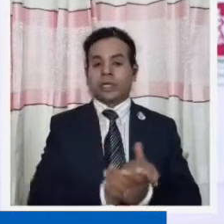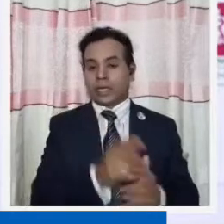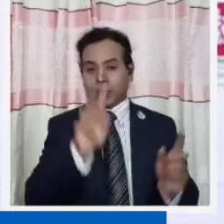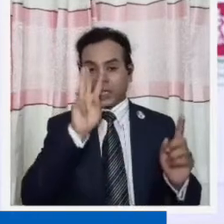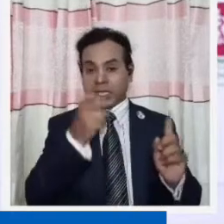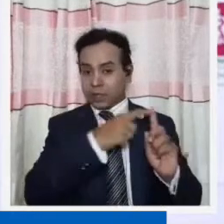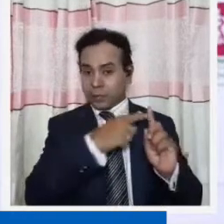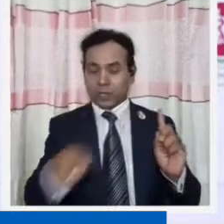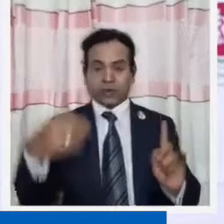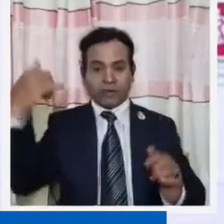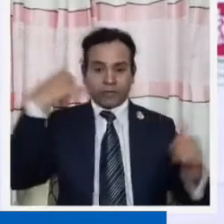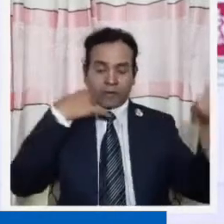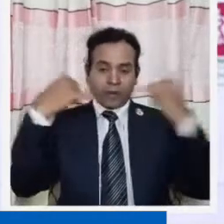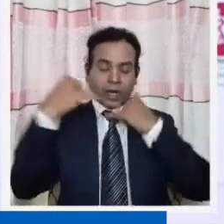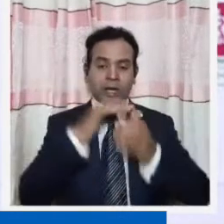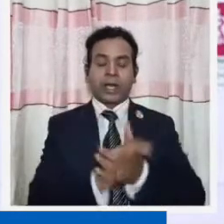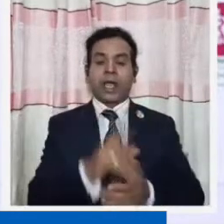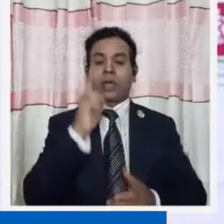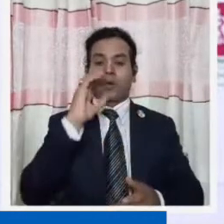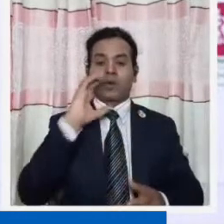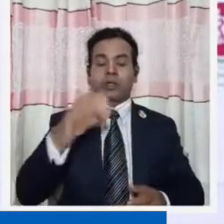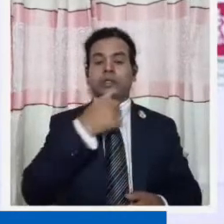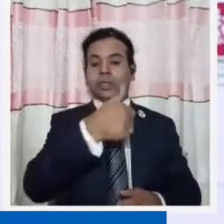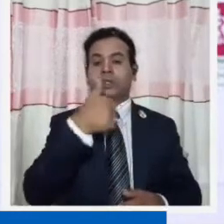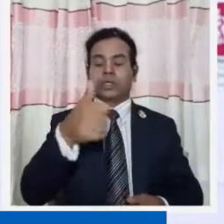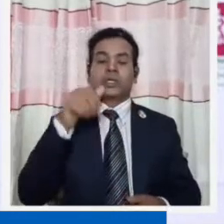হটলাইনে ২৪ ঘন্টায় ফোন গ্রহণ করা হয়েছে